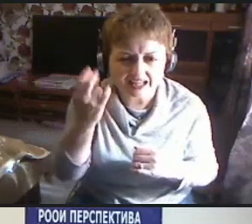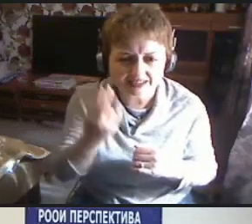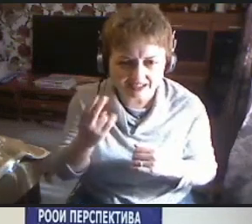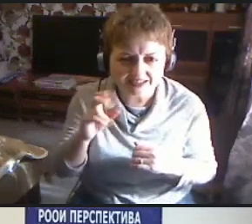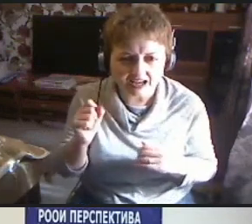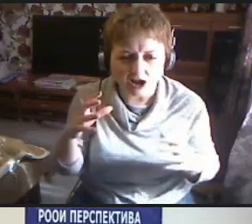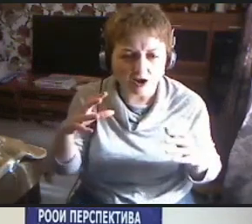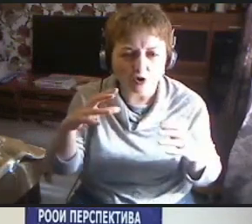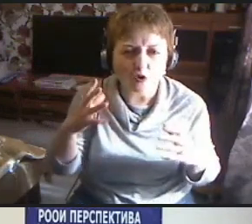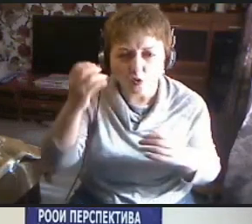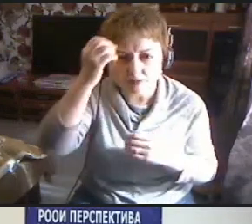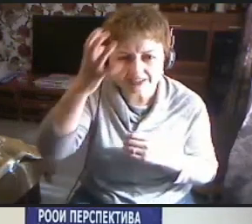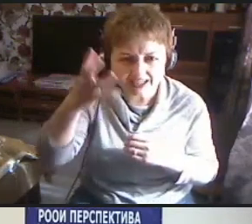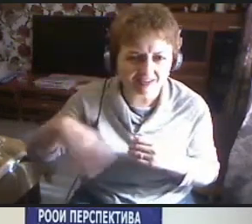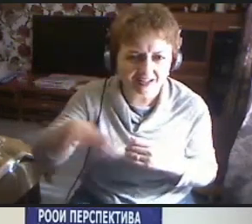за образование для всех.